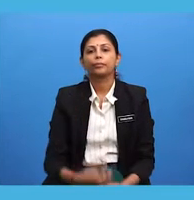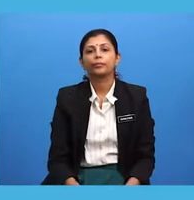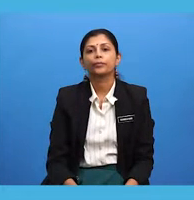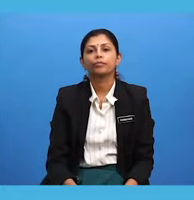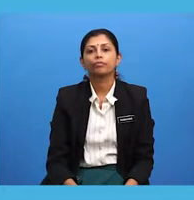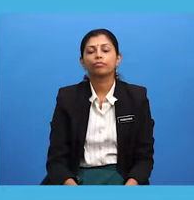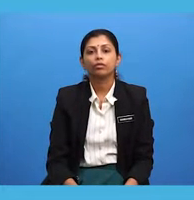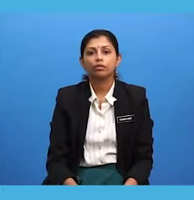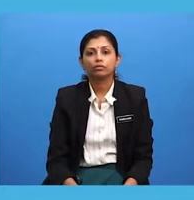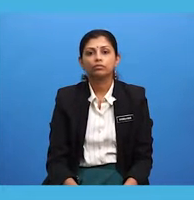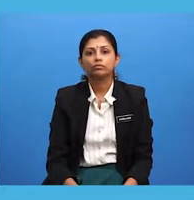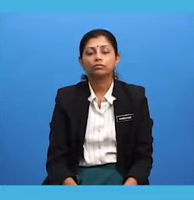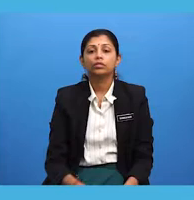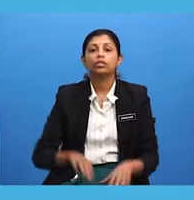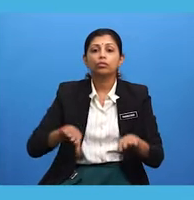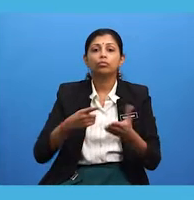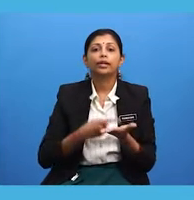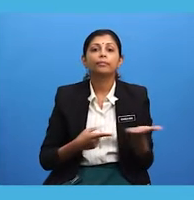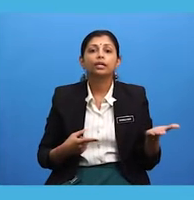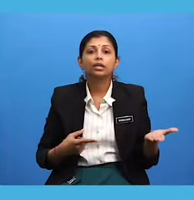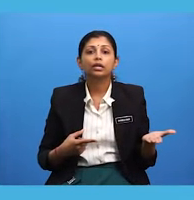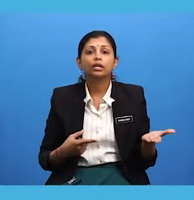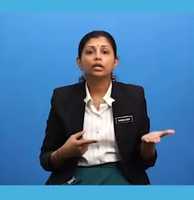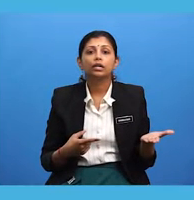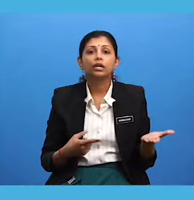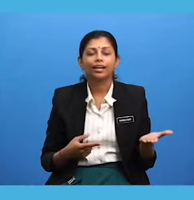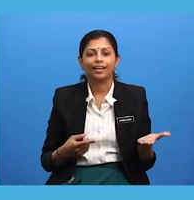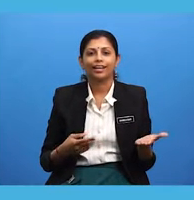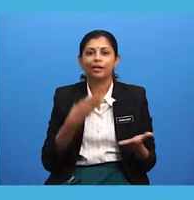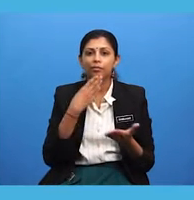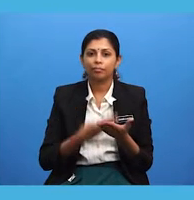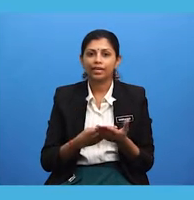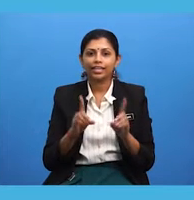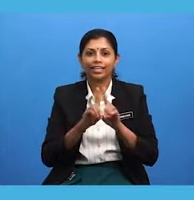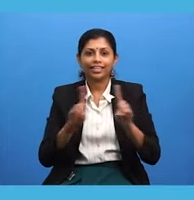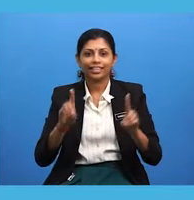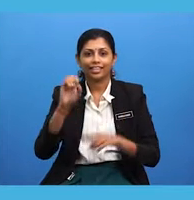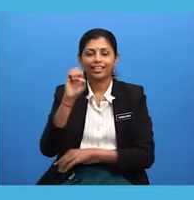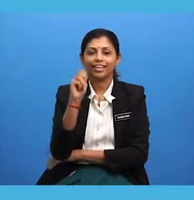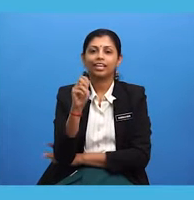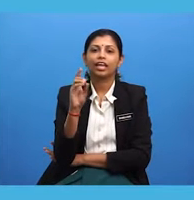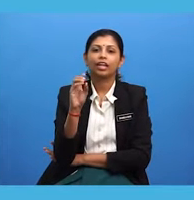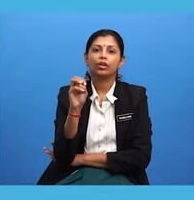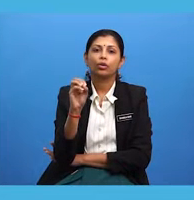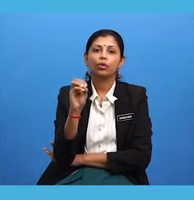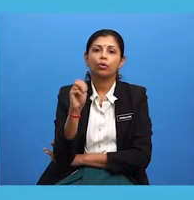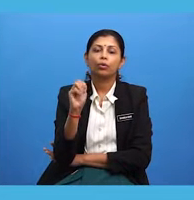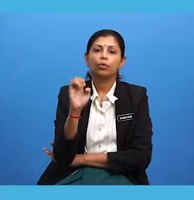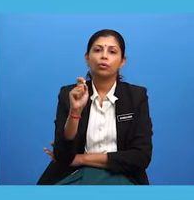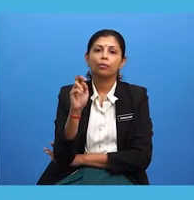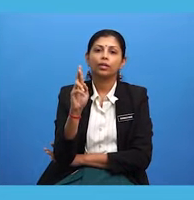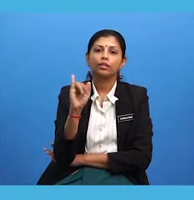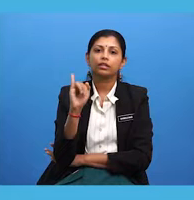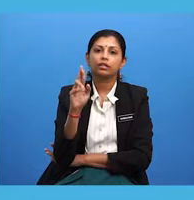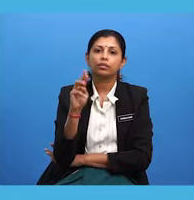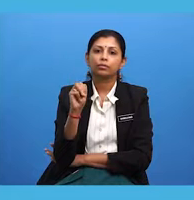Hormon ini bertanggungjawab untuk membaiki dinding endometrium. Dan pada masa